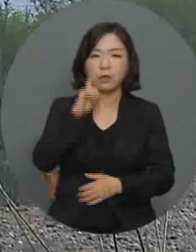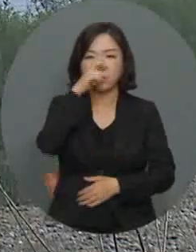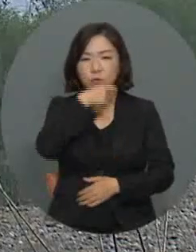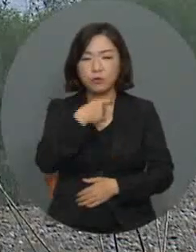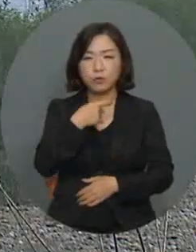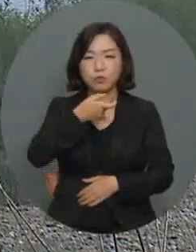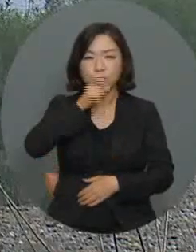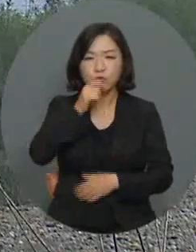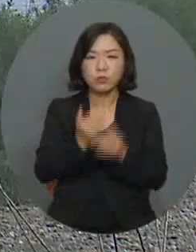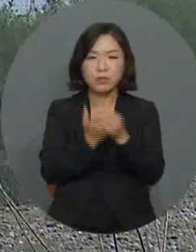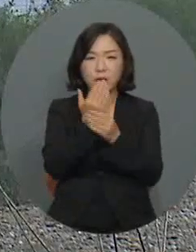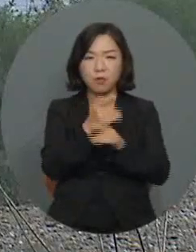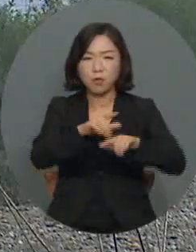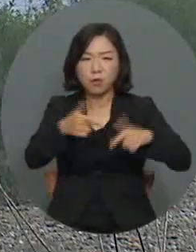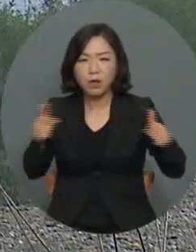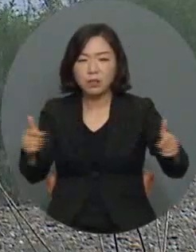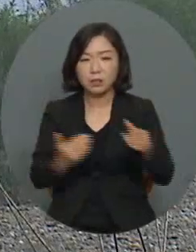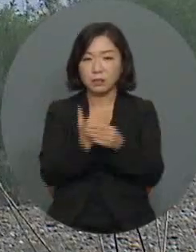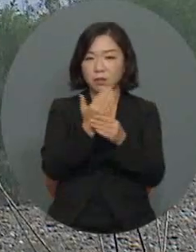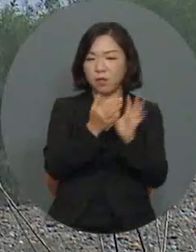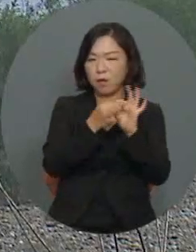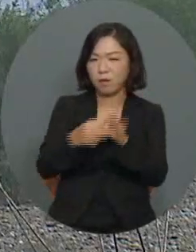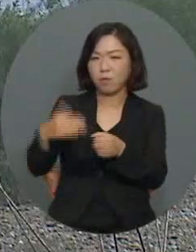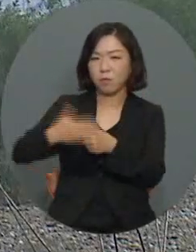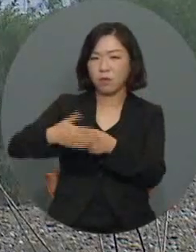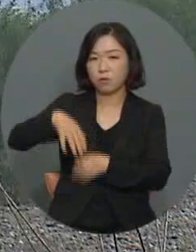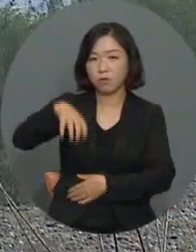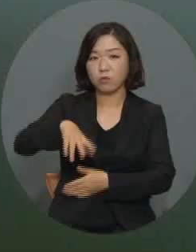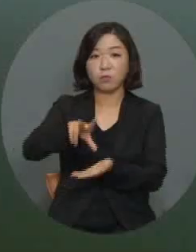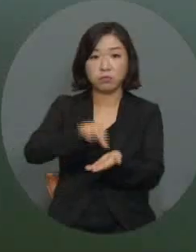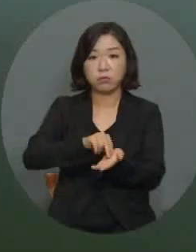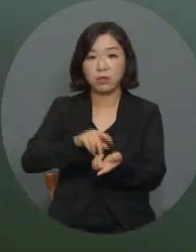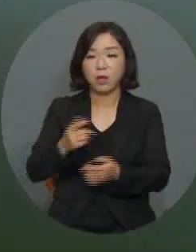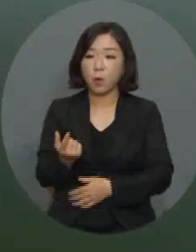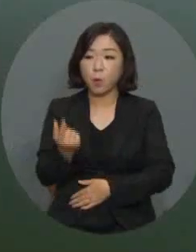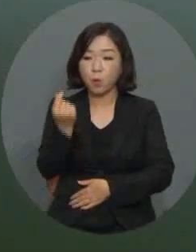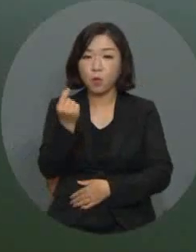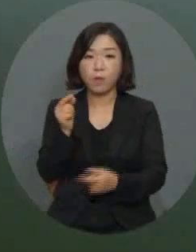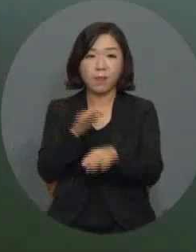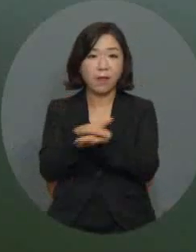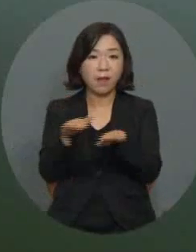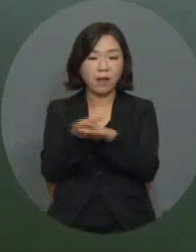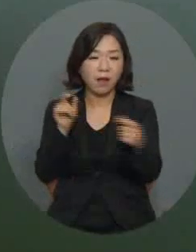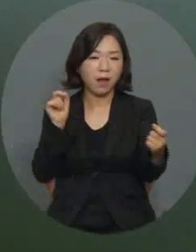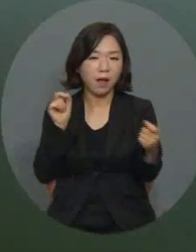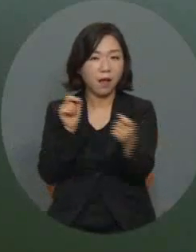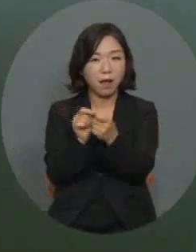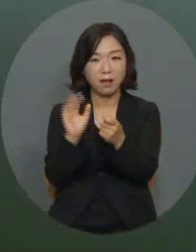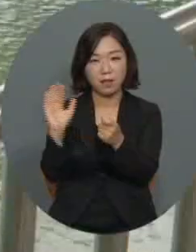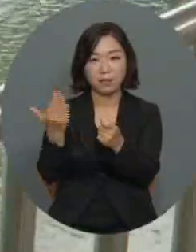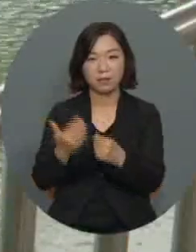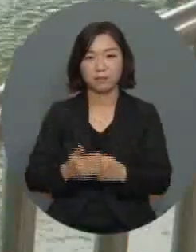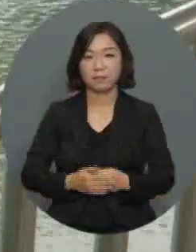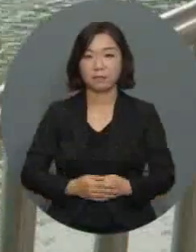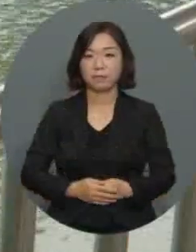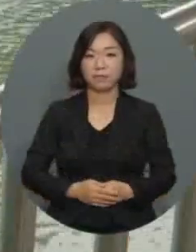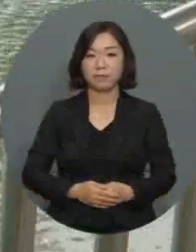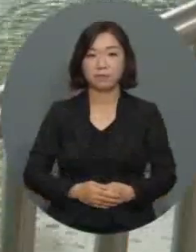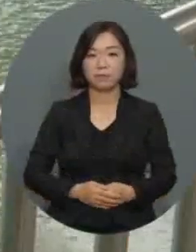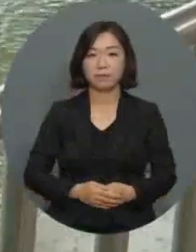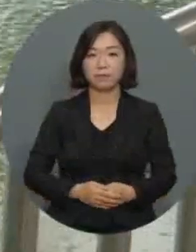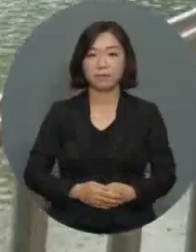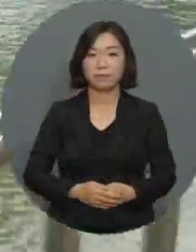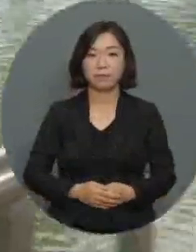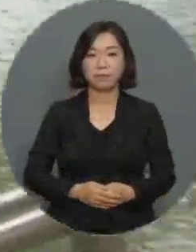수주일 사고가 뿐이지 않았던 대구에 취소 원 문제가 해결의 실타래를 풀어 가고 있습니다 mbc 뉴